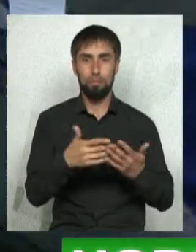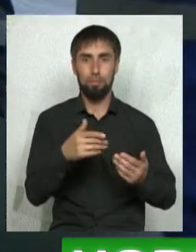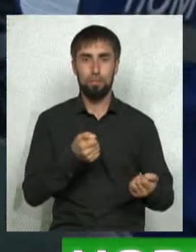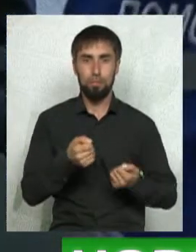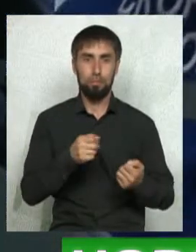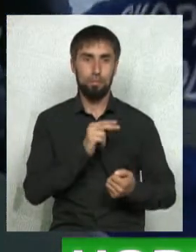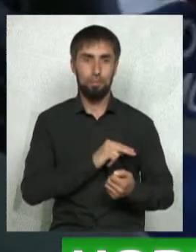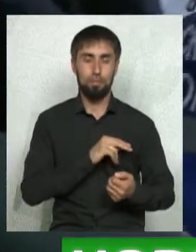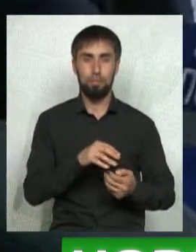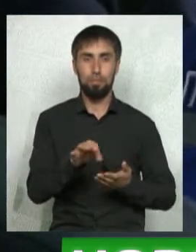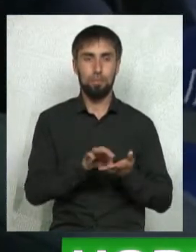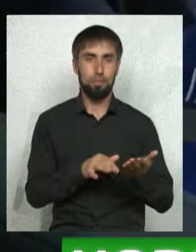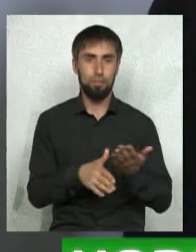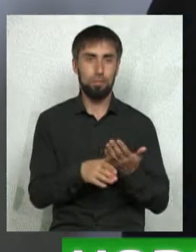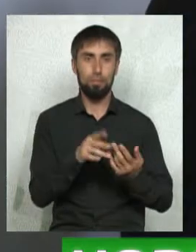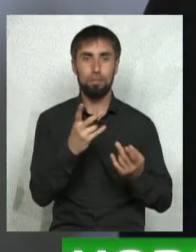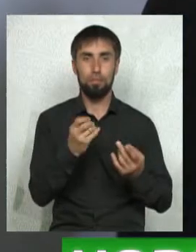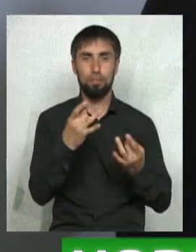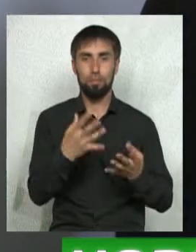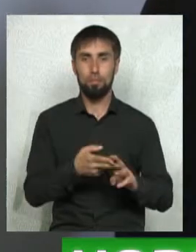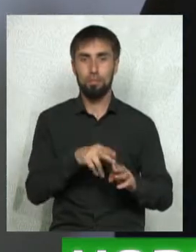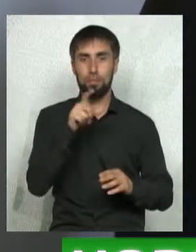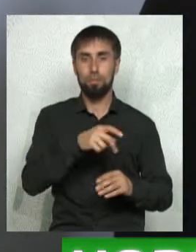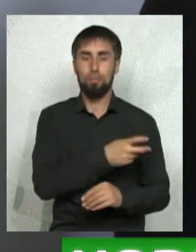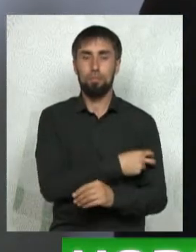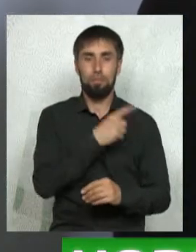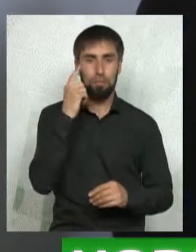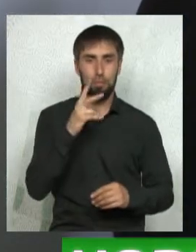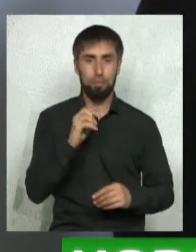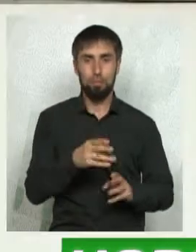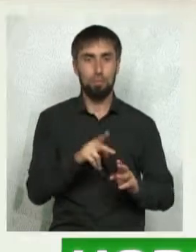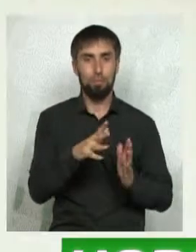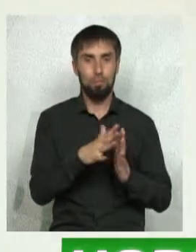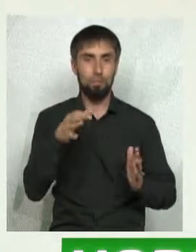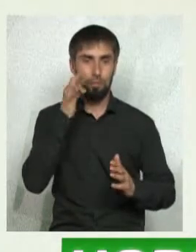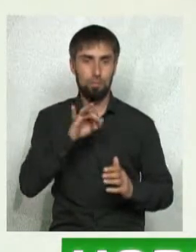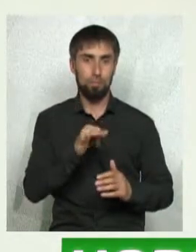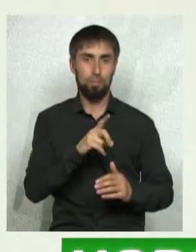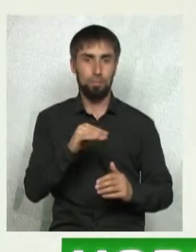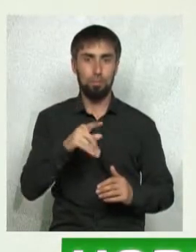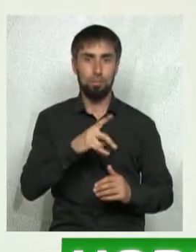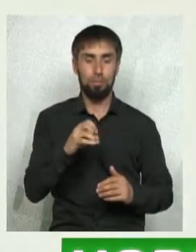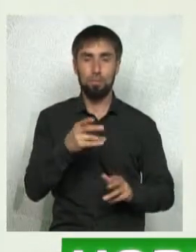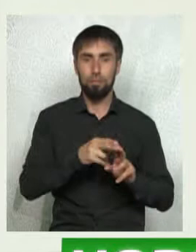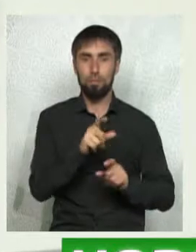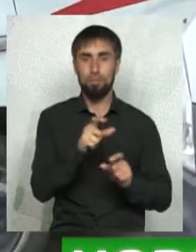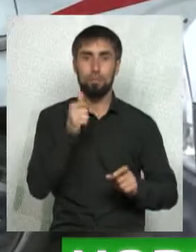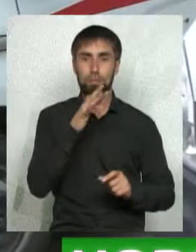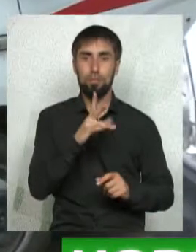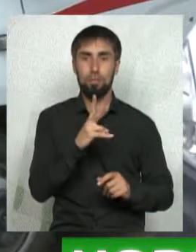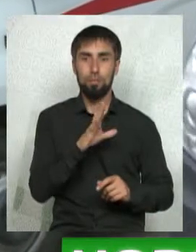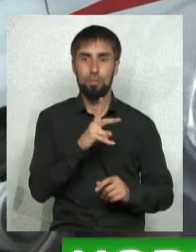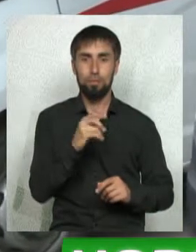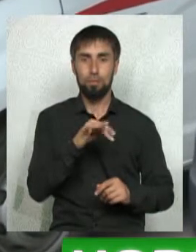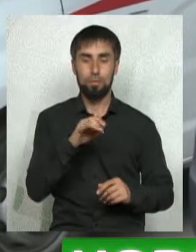водители, работники скорой помощи – это не просто квалифицированные медики, у которых огромный опыт и багаж знаний. Это люди, которые вне